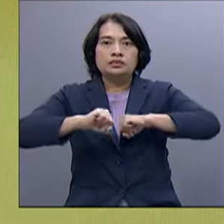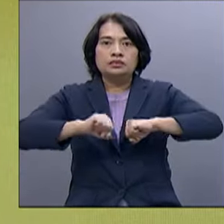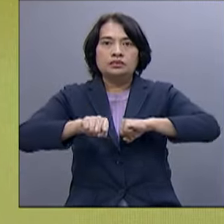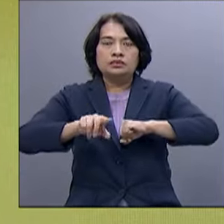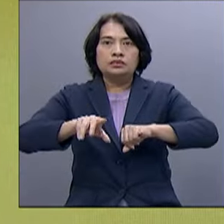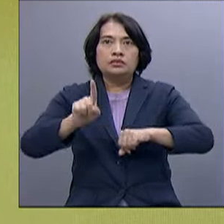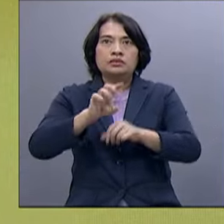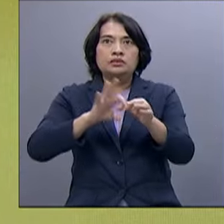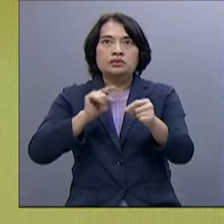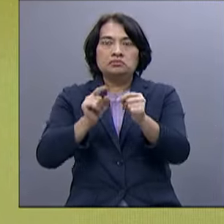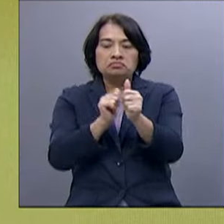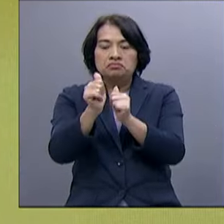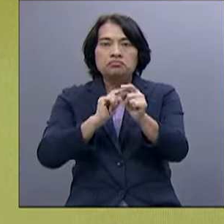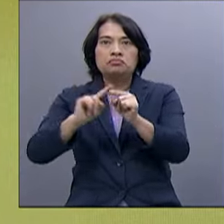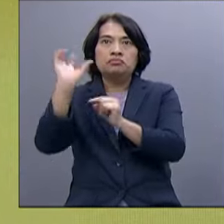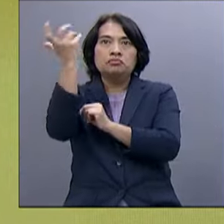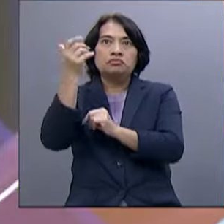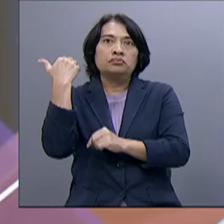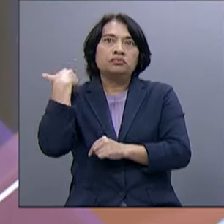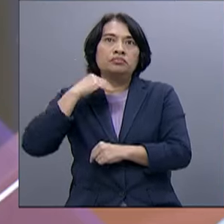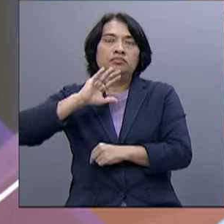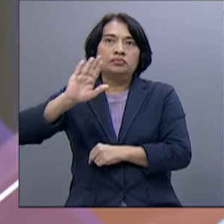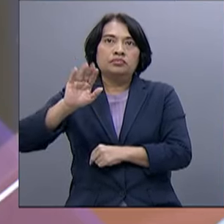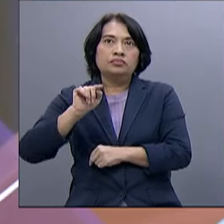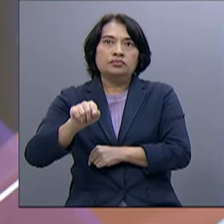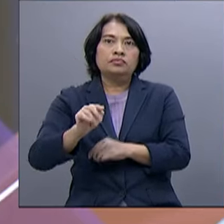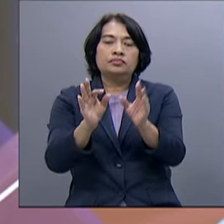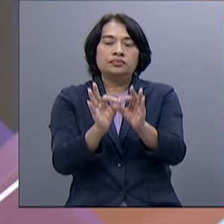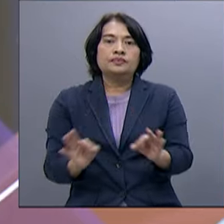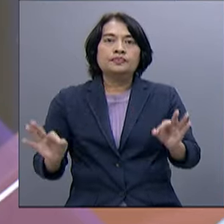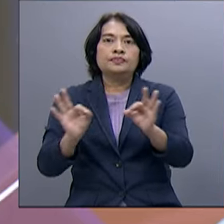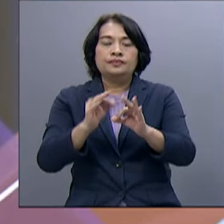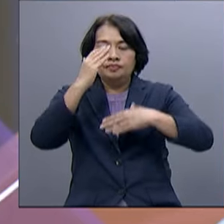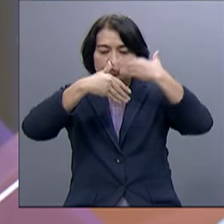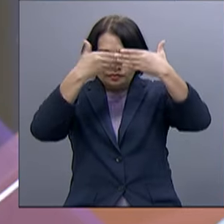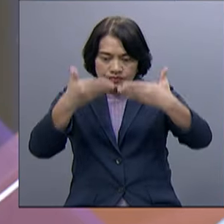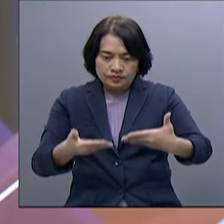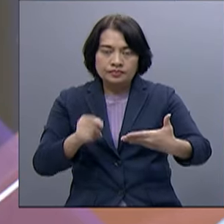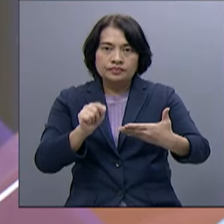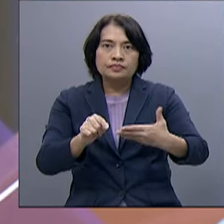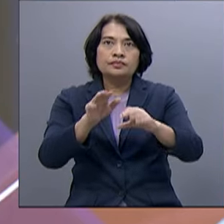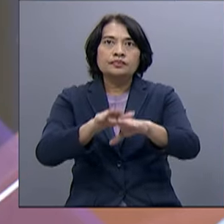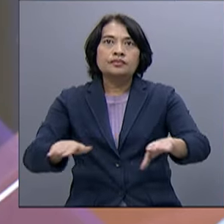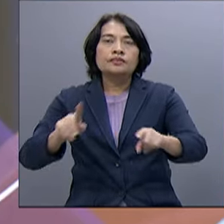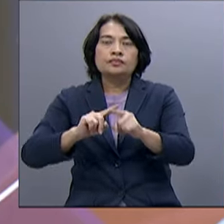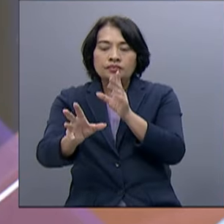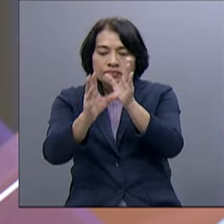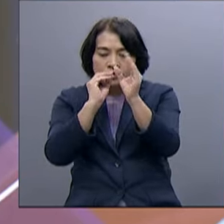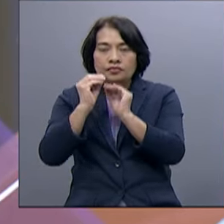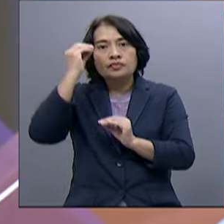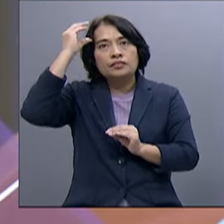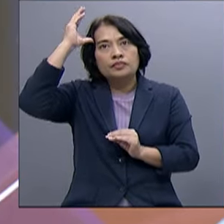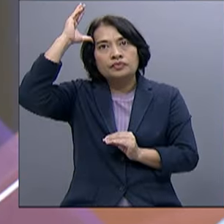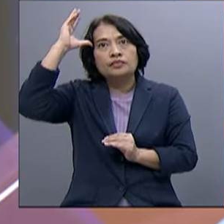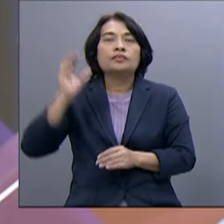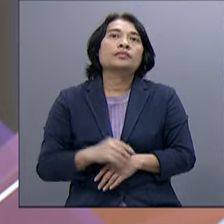ปไกลถึงระดับโอลิมปิกแล้วอะเน า ะ นะคะก็เป็นอีกหนึ่งนะคะกิจกรรมดีๆที่น้องๆก็จะได้ทั้งความรู้ด้วยและยังได้ส่งต่